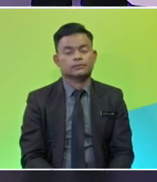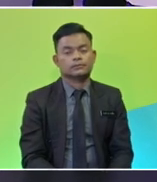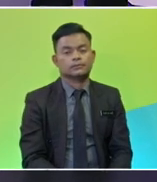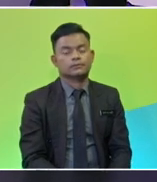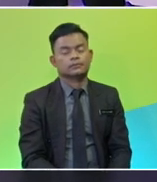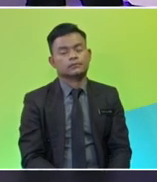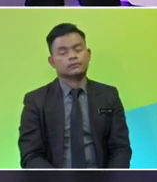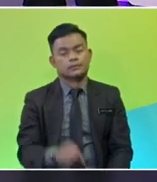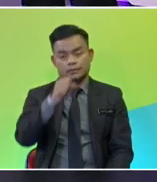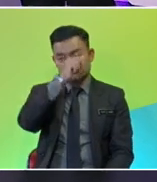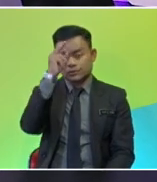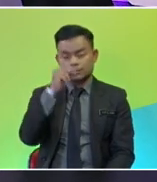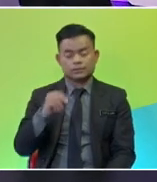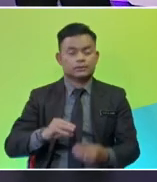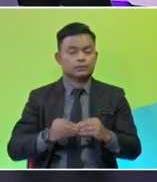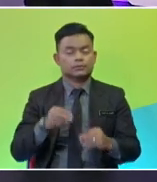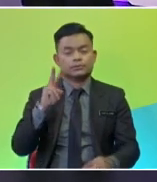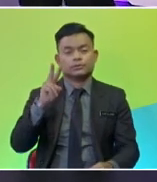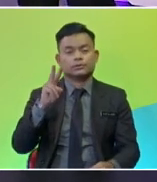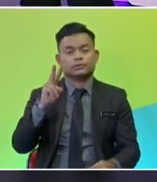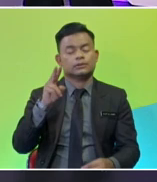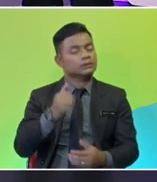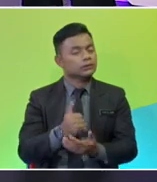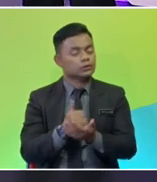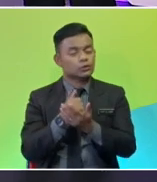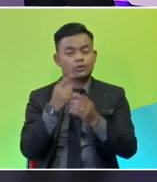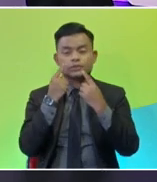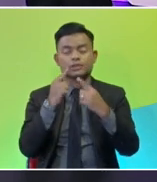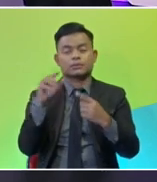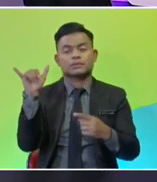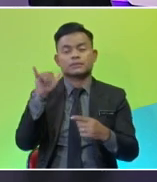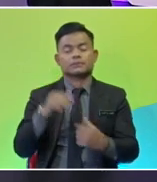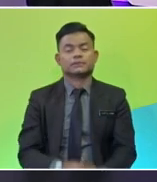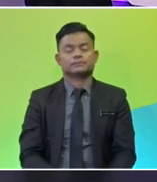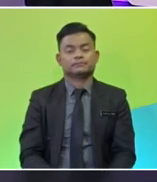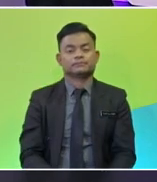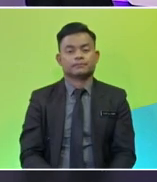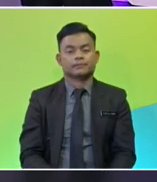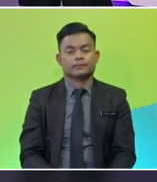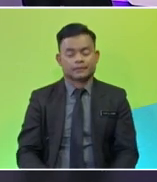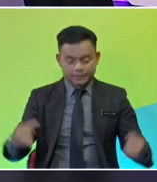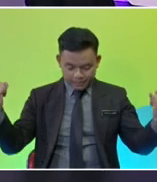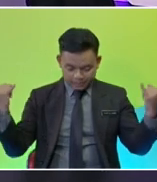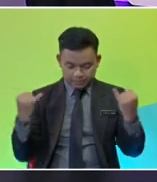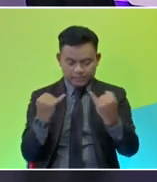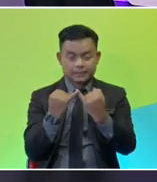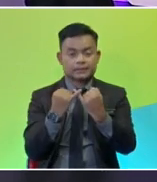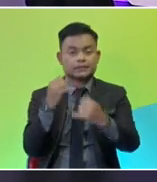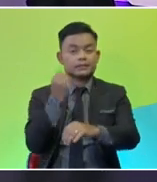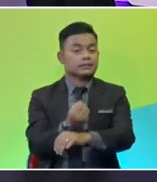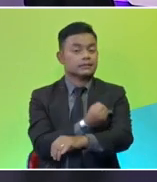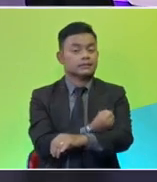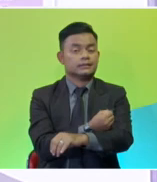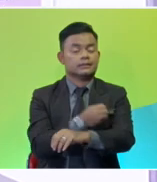yang kedua murid-murid Tolonglah saya jawab Soalnya oke yang pertama kan sendi pada tulang dan fungsinya